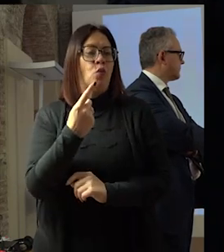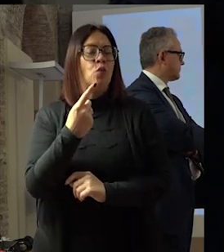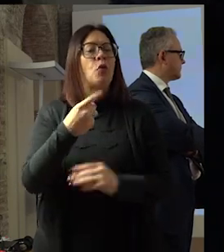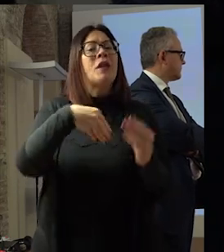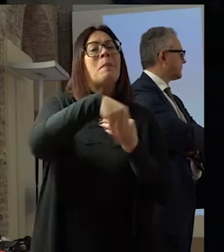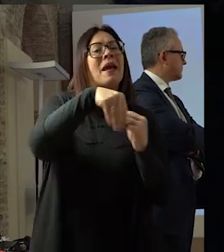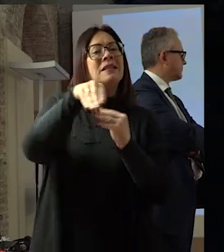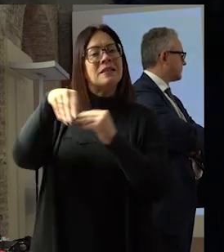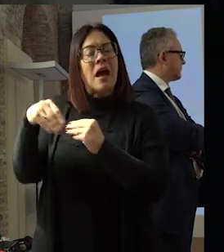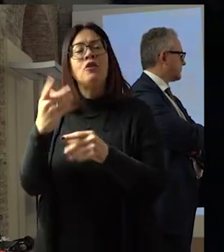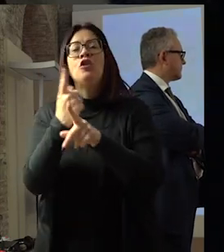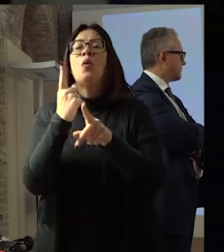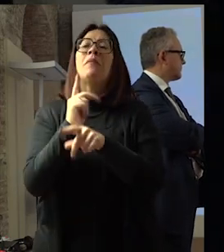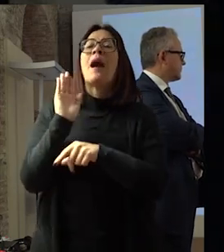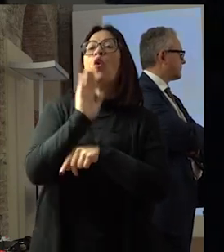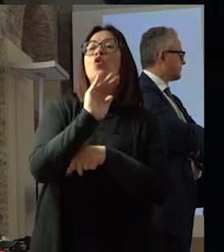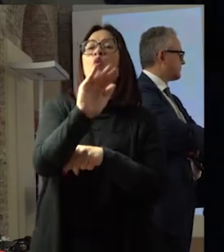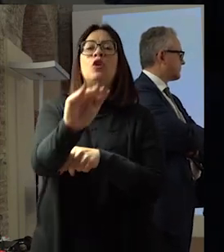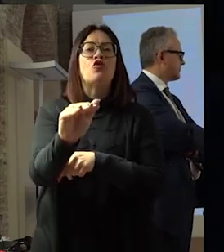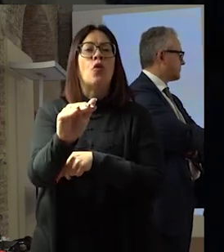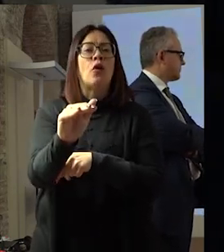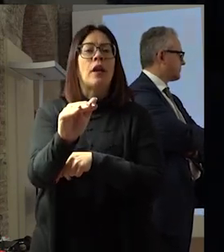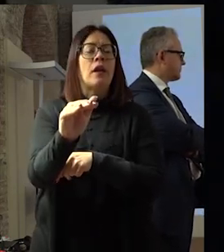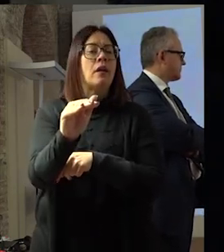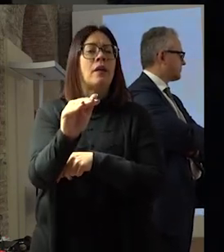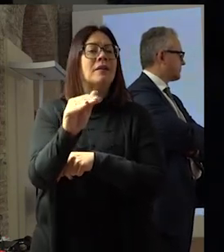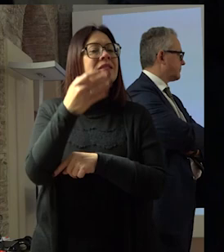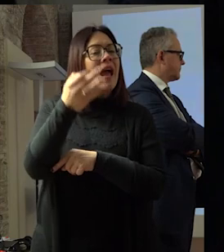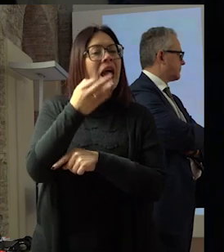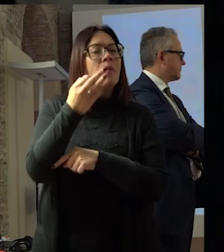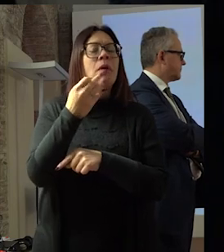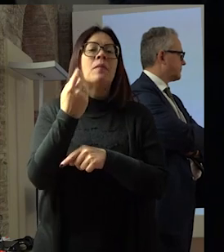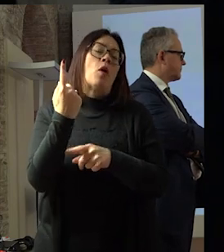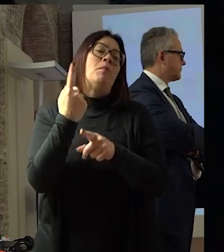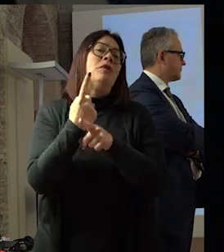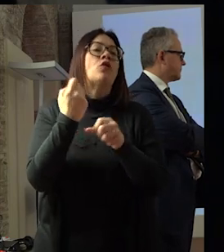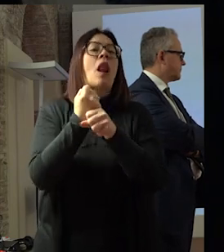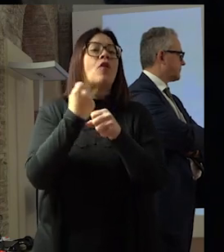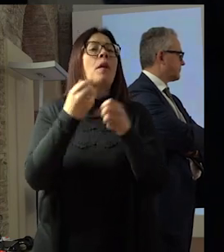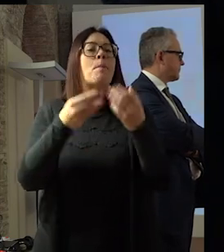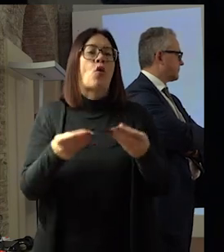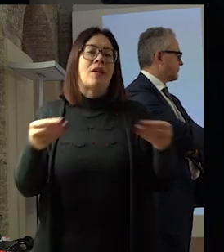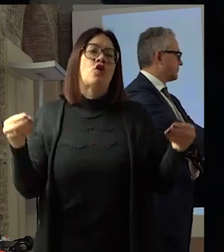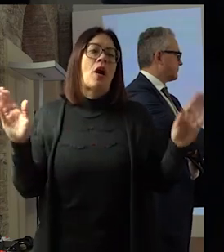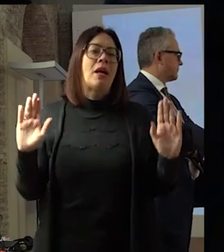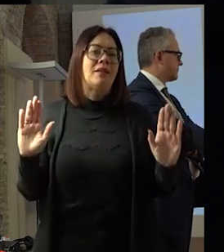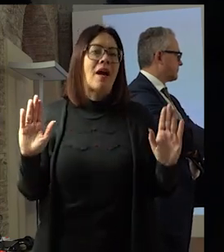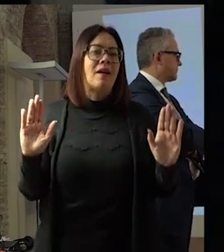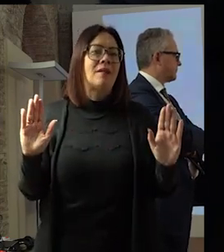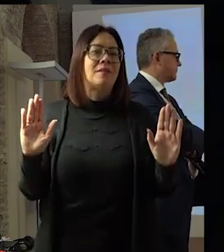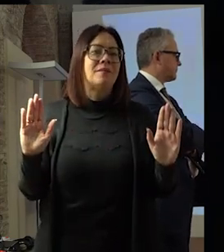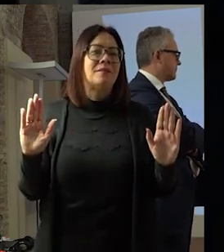vanno fatti tutti i giorni, non bisogna mai smettere di farli. E poi bisogna lavorare sulla professionalità. Io penso sempre